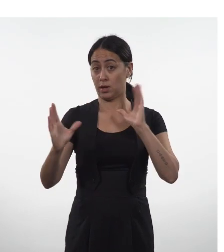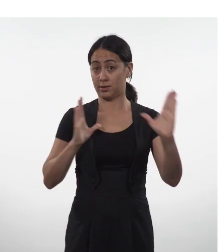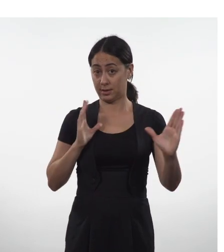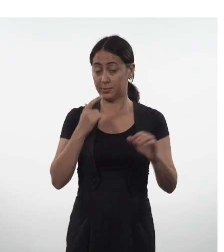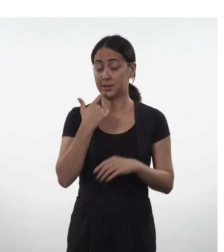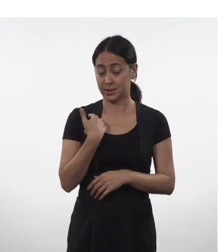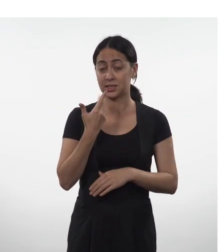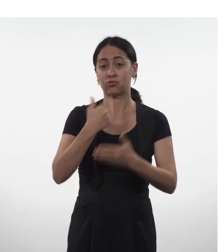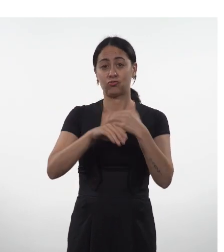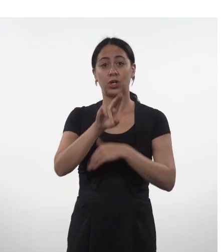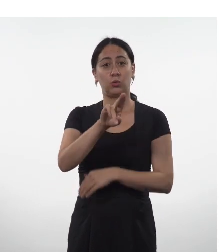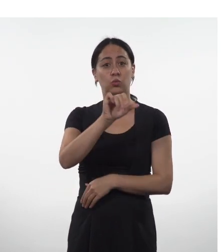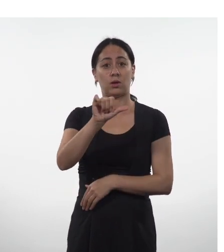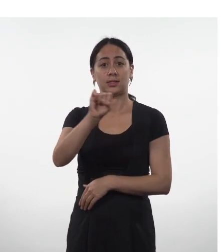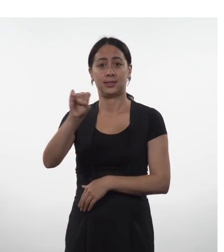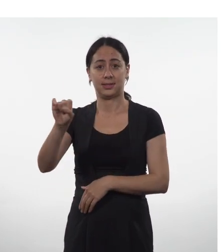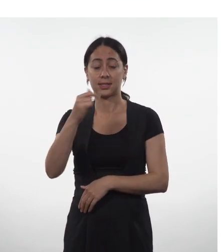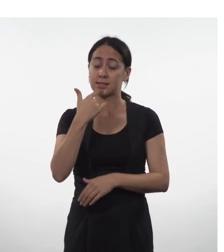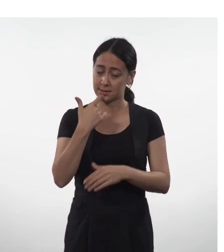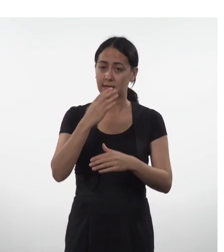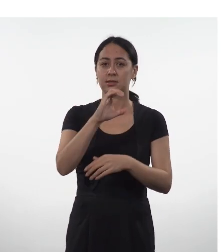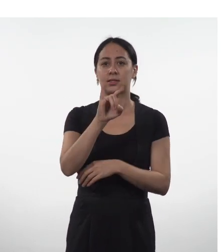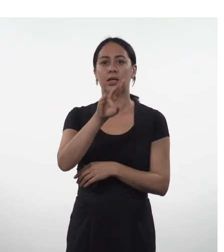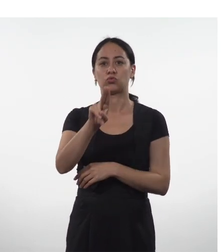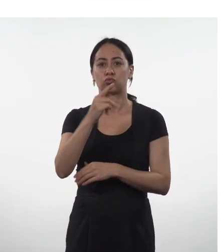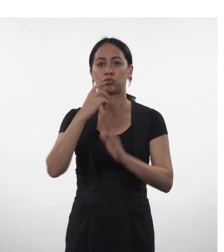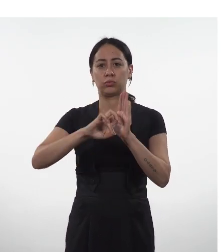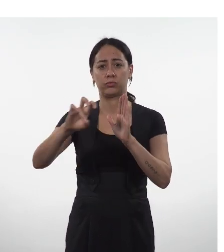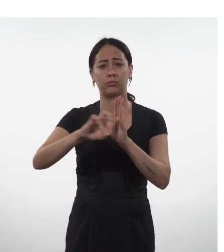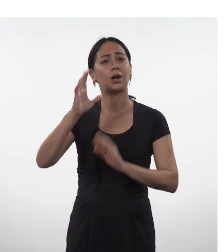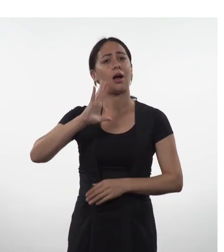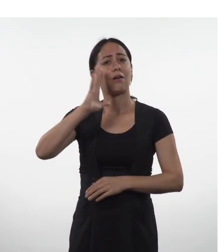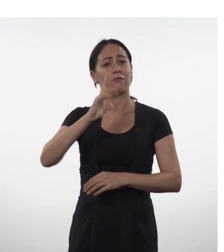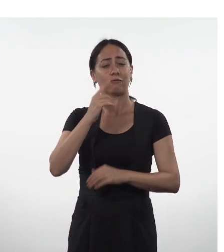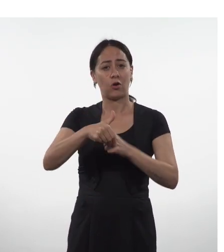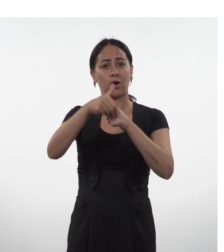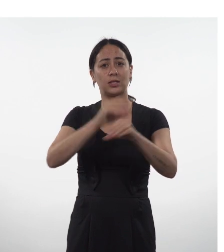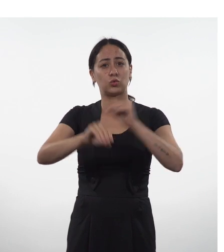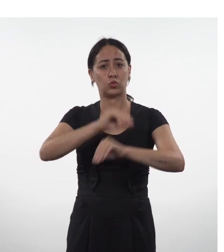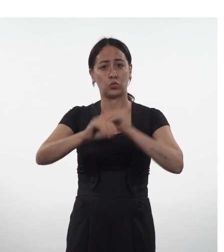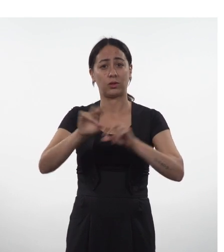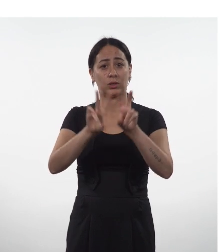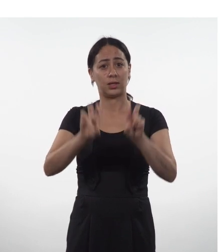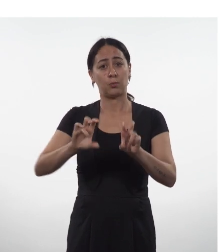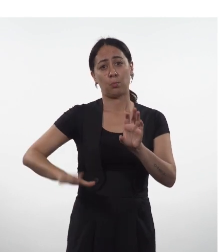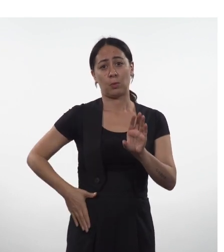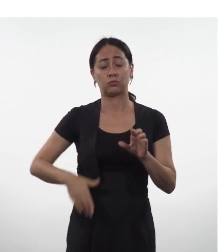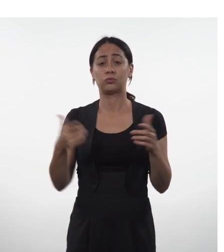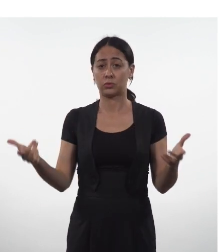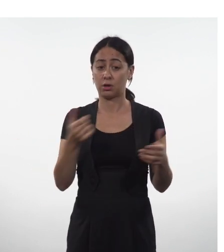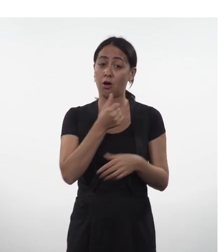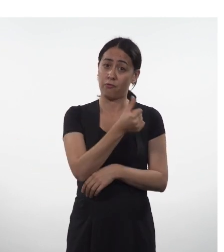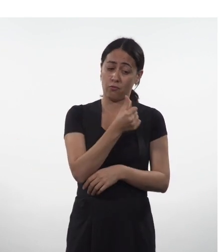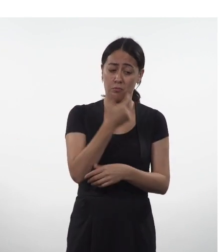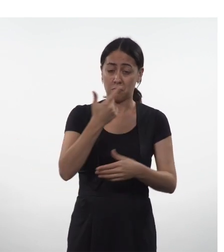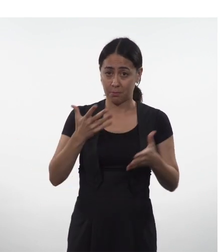de Grenoble-Alpes également. Vous êtes ancienne aide-soignante diplômée et vous êtes engagée au quotidien à œuvrer pour